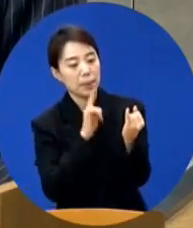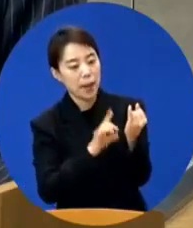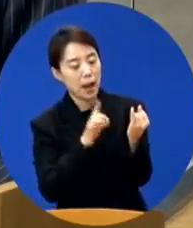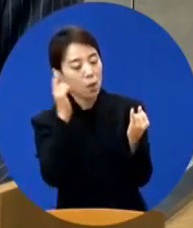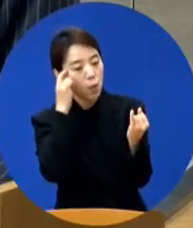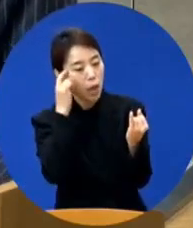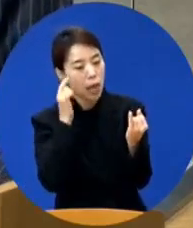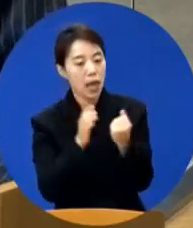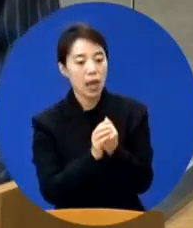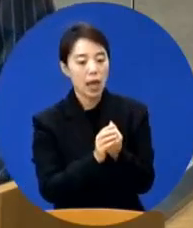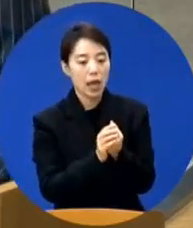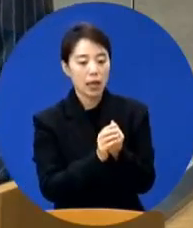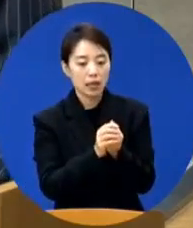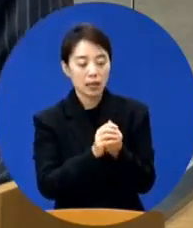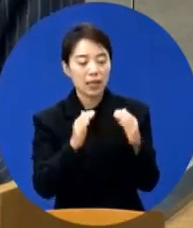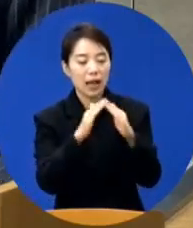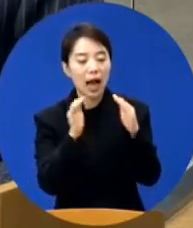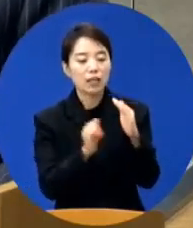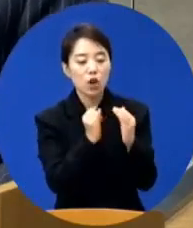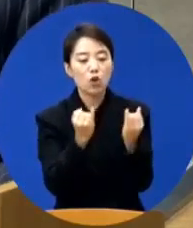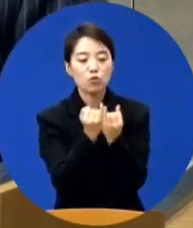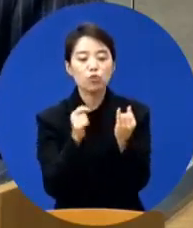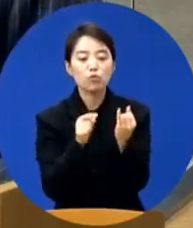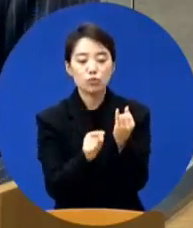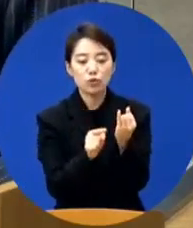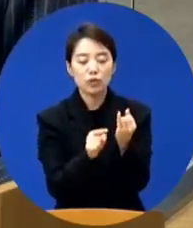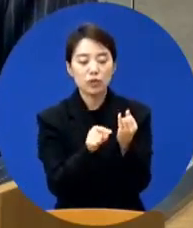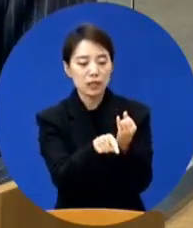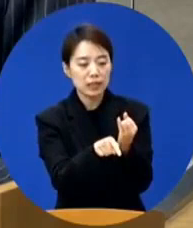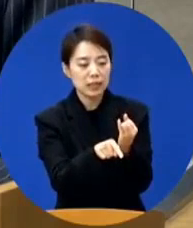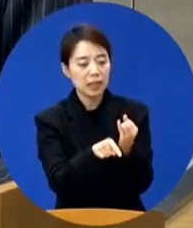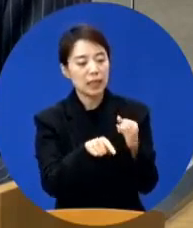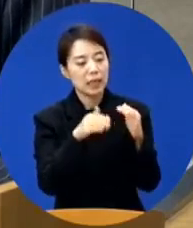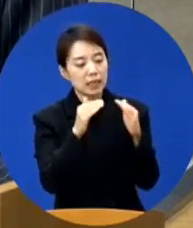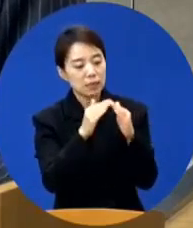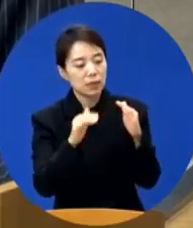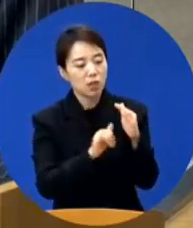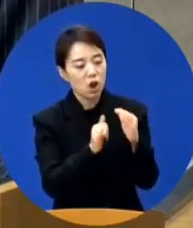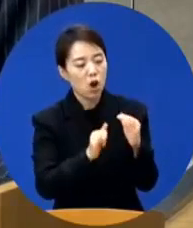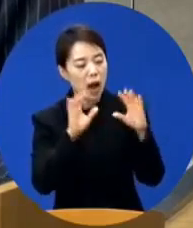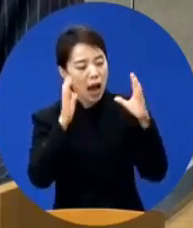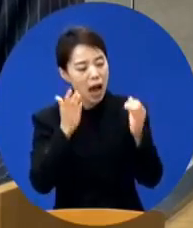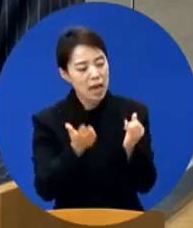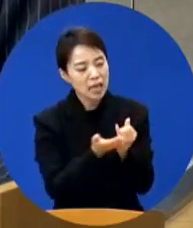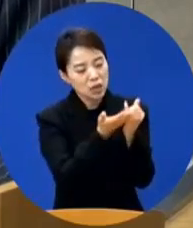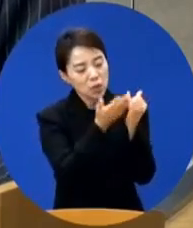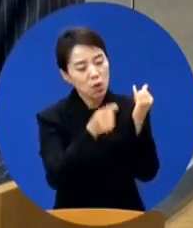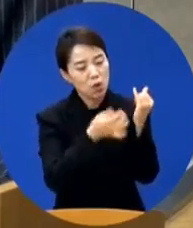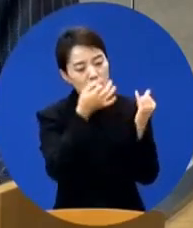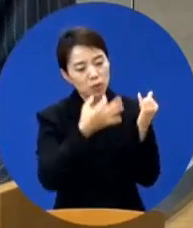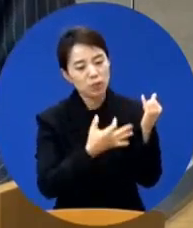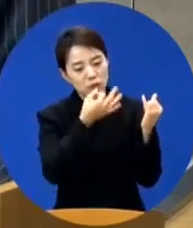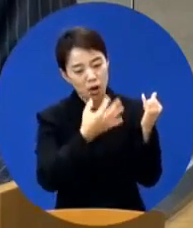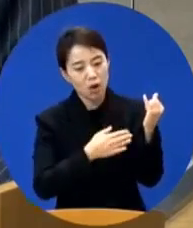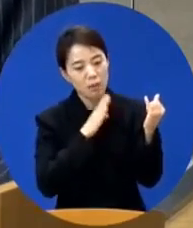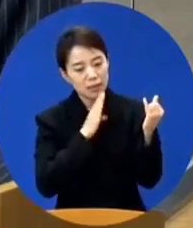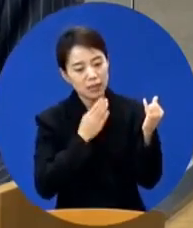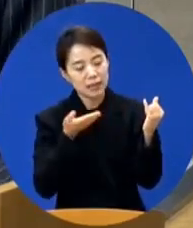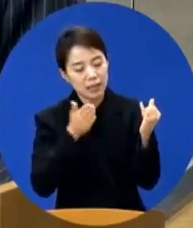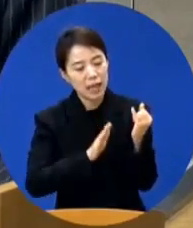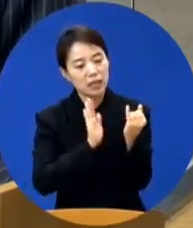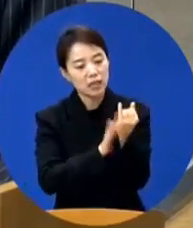못합니다. 그리고 안에서 내조를 하고 자식들을 키우려고 얼마나 힘듭니까? 그래서 본